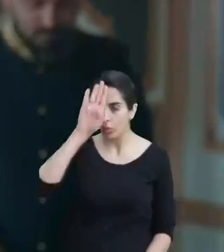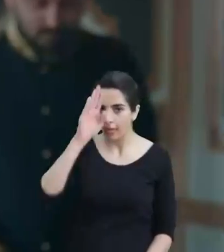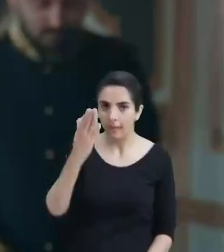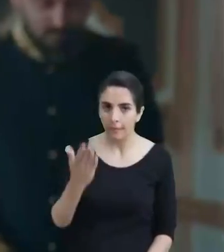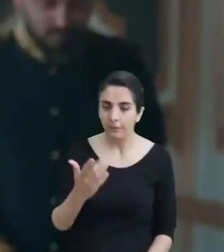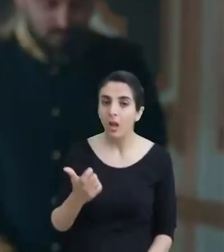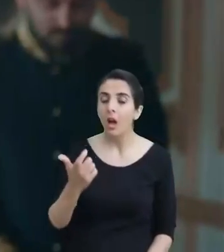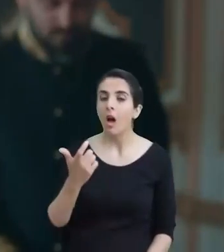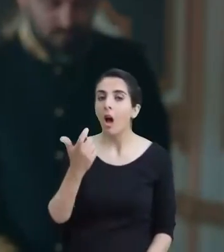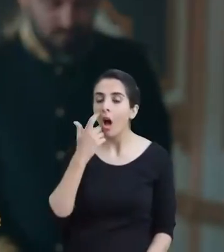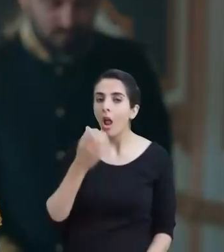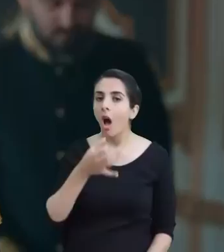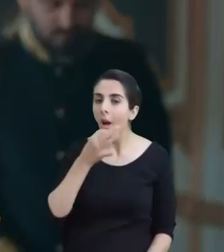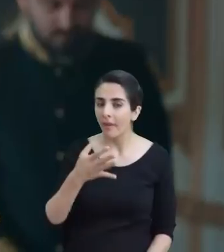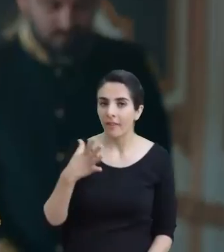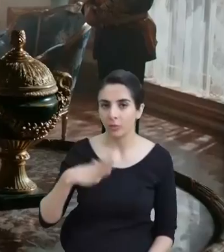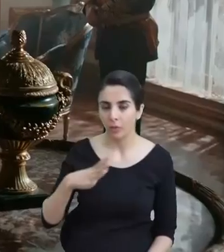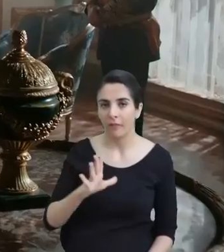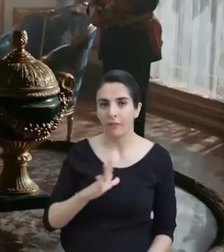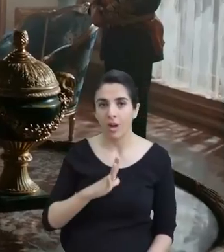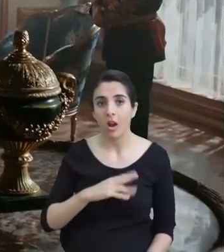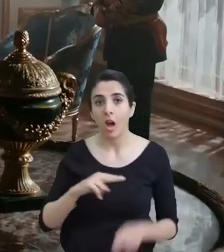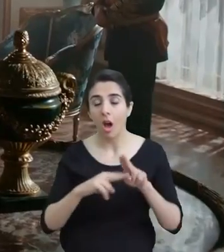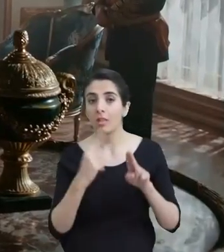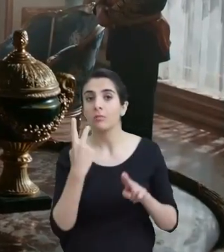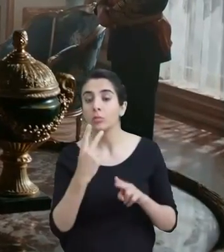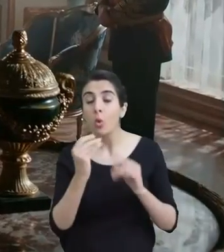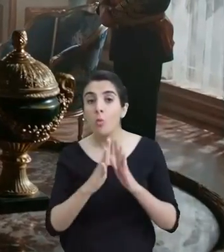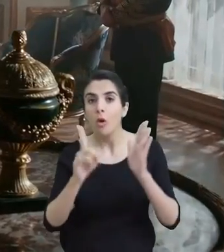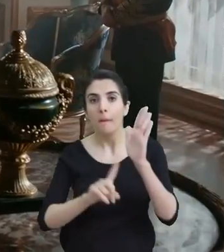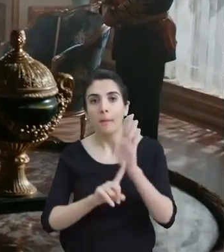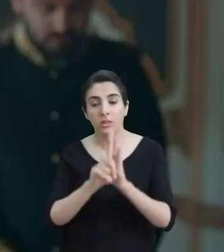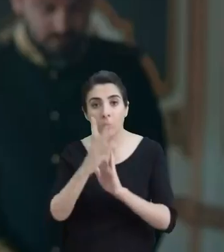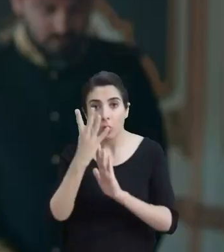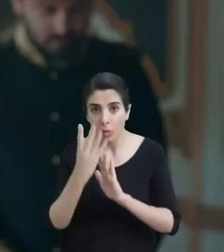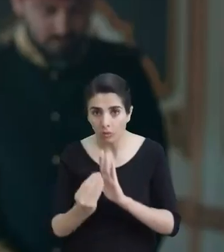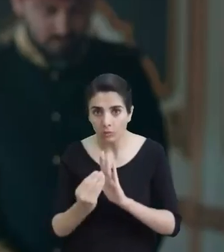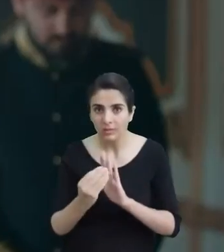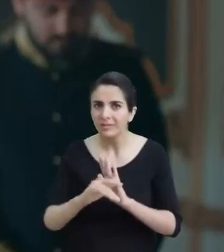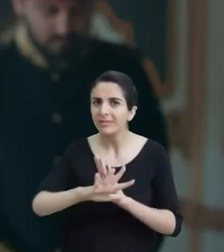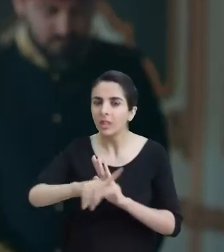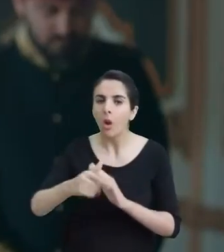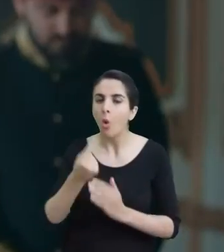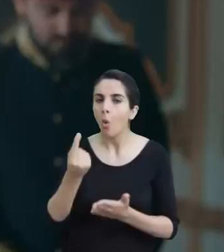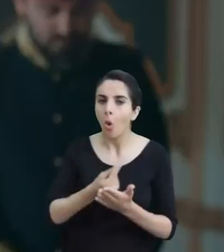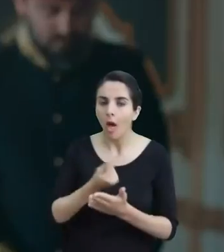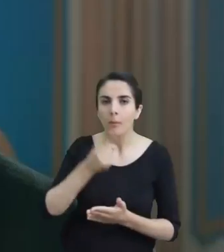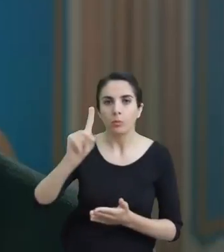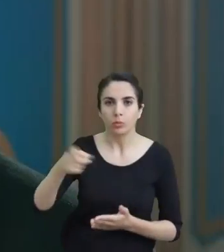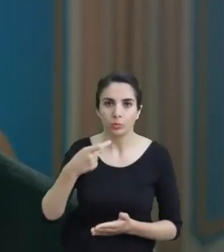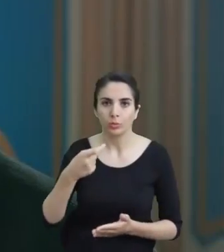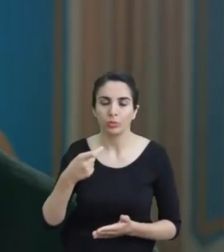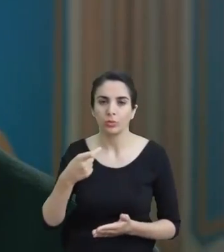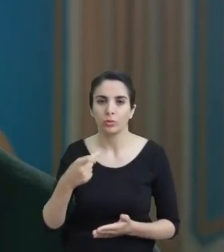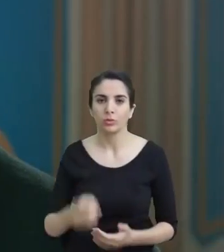Sultanım, hayırlı haberlerle geldik. Kadı Efendi büyük bir başarı göstererek çalınan Kur'an-ı Kerim'i